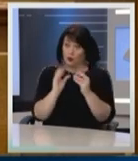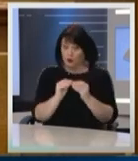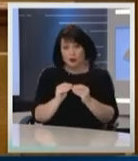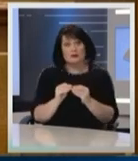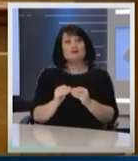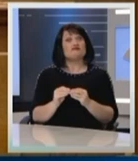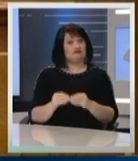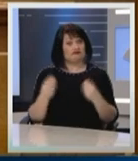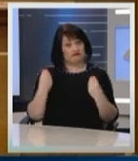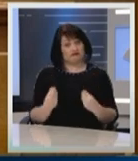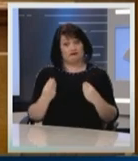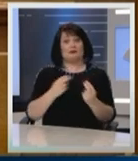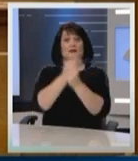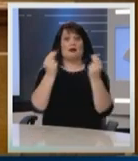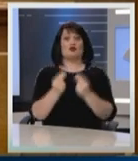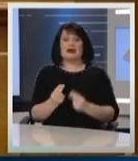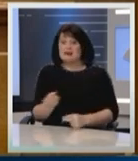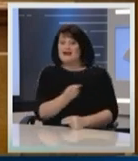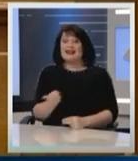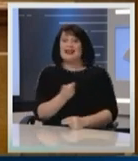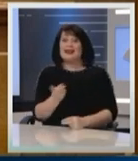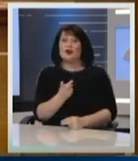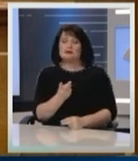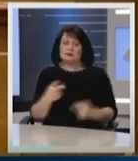ένα θαυμάσιο αποτέλεσμα υπέρ του δικοματισμού αυτού.